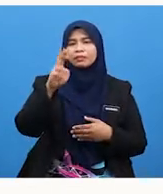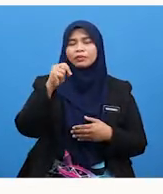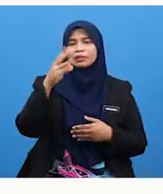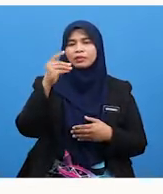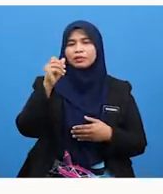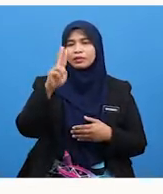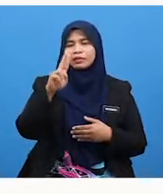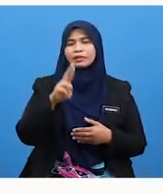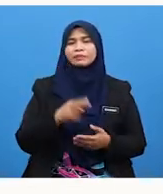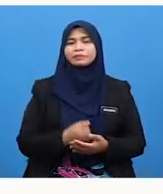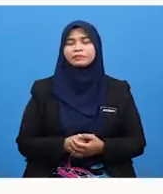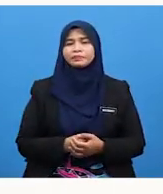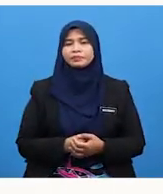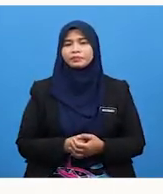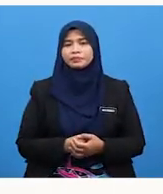membundar.